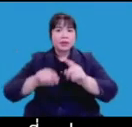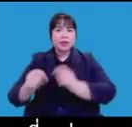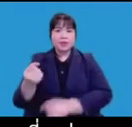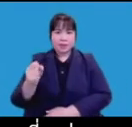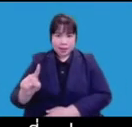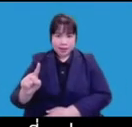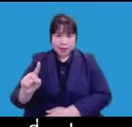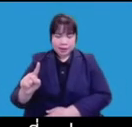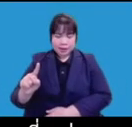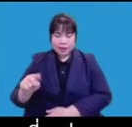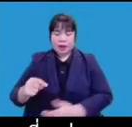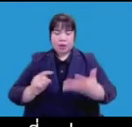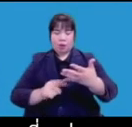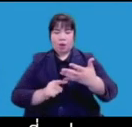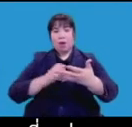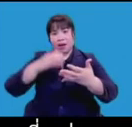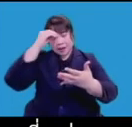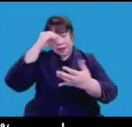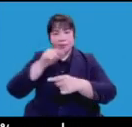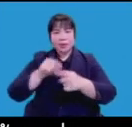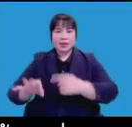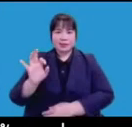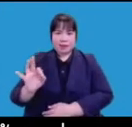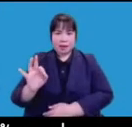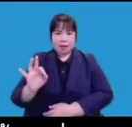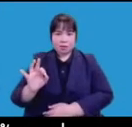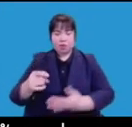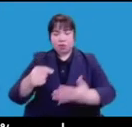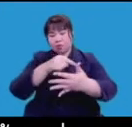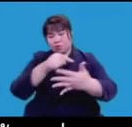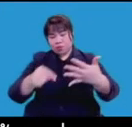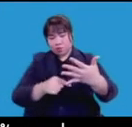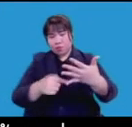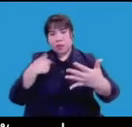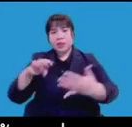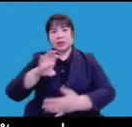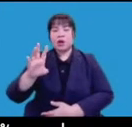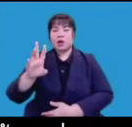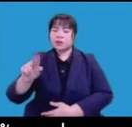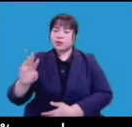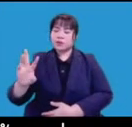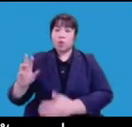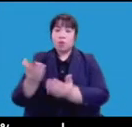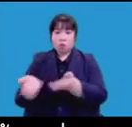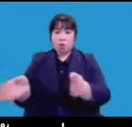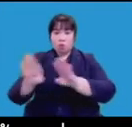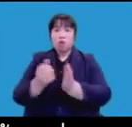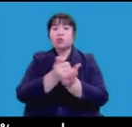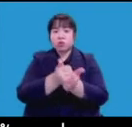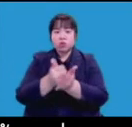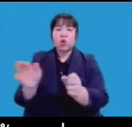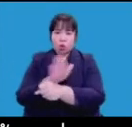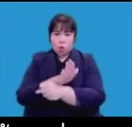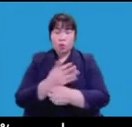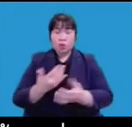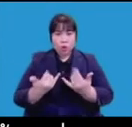11แล้วก็ที่เหลือทางด้านการศึกษาร้อยละ9ครับก็ครบถ้วนทั้ง436ครัวเรือนนะครับ